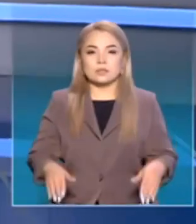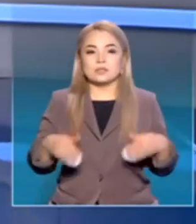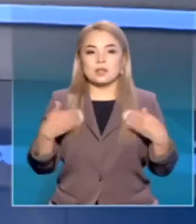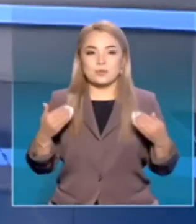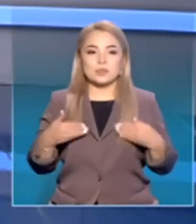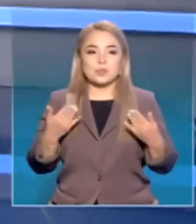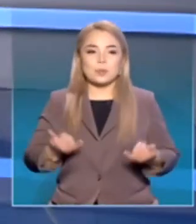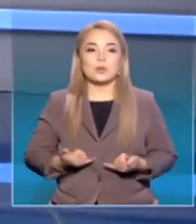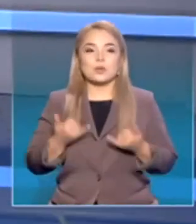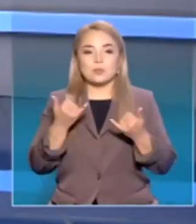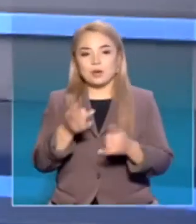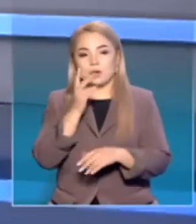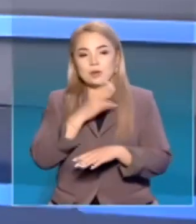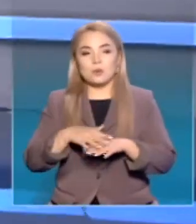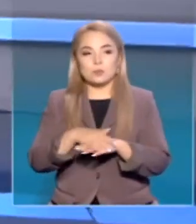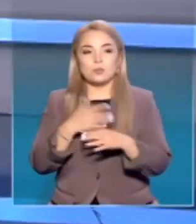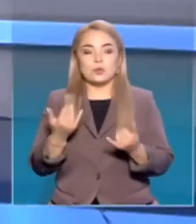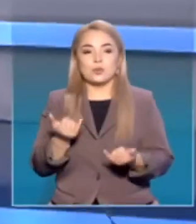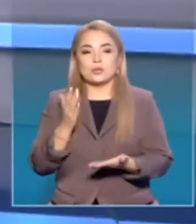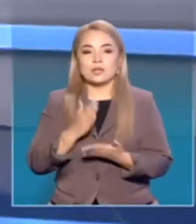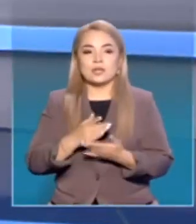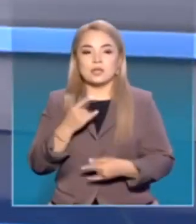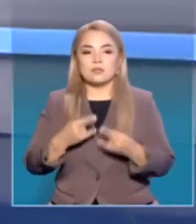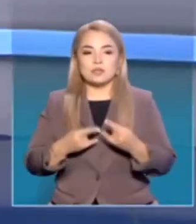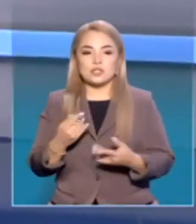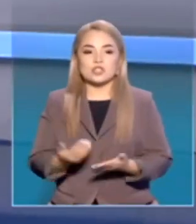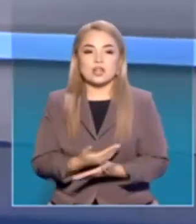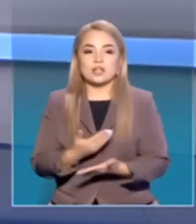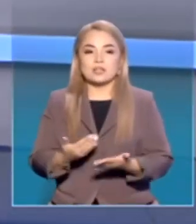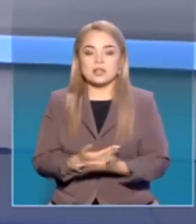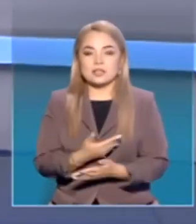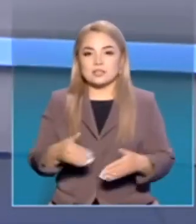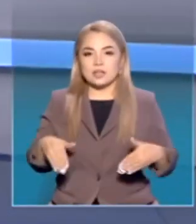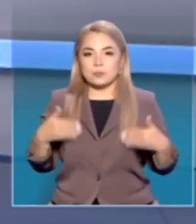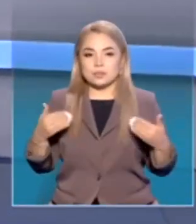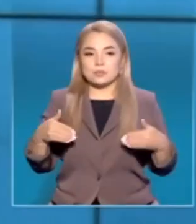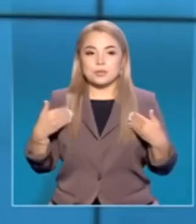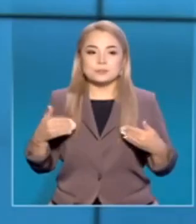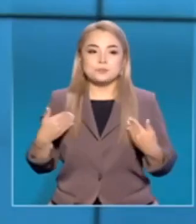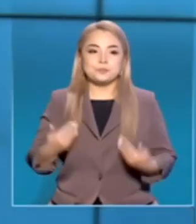Армысыздар, ұлттық арнада ақпарат, студияда Нұргүл Алдабергенова, сурда аудармада Шырын Жанғабыл.